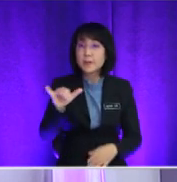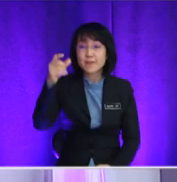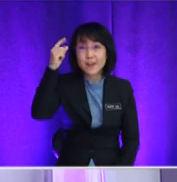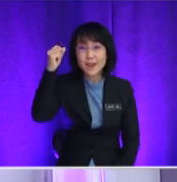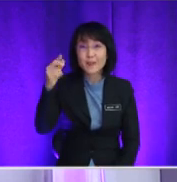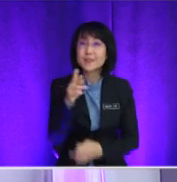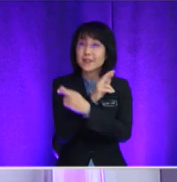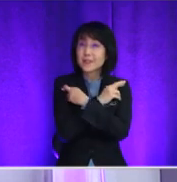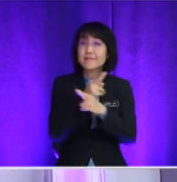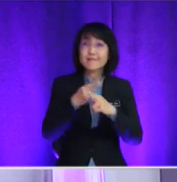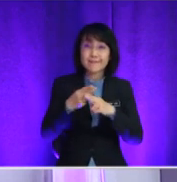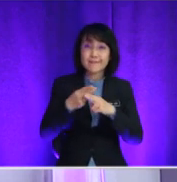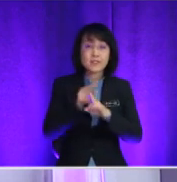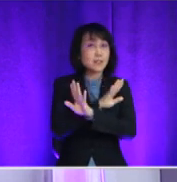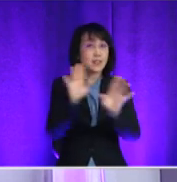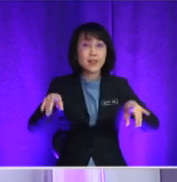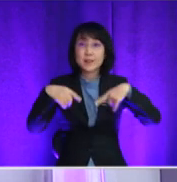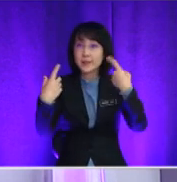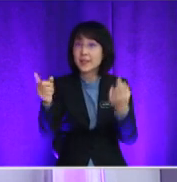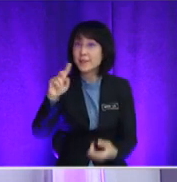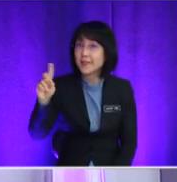seketika jangan kemana-mana